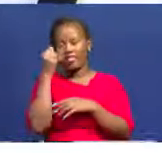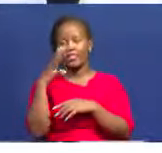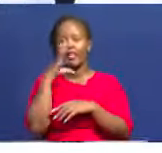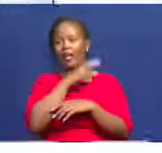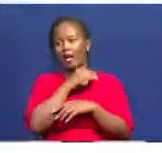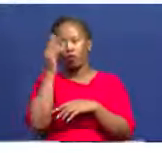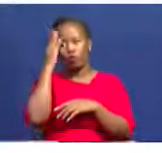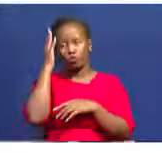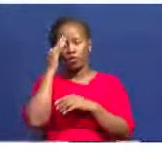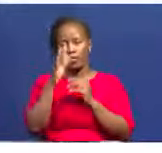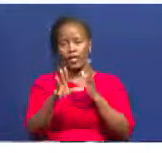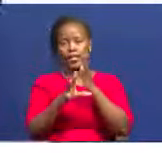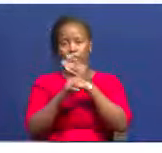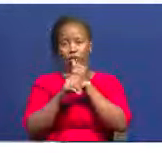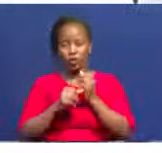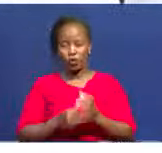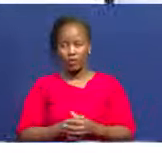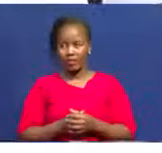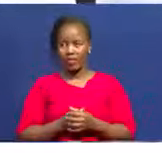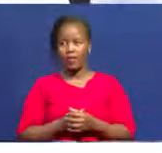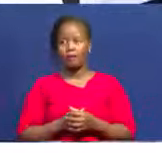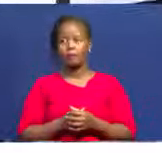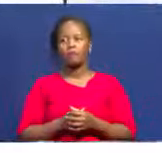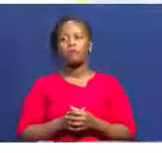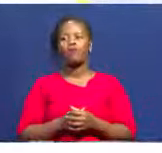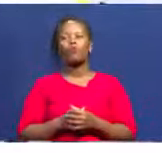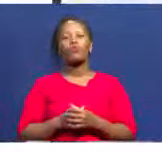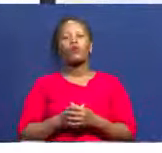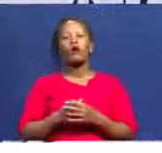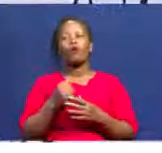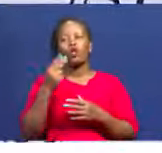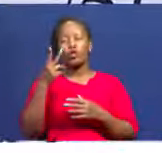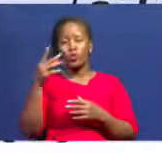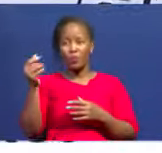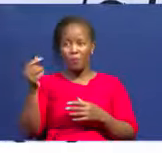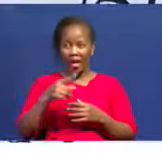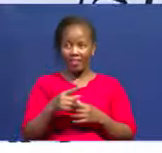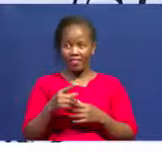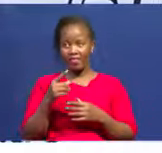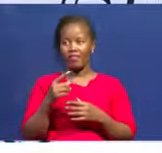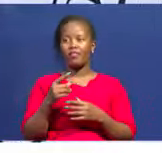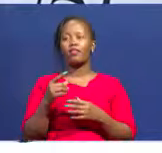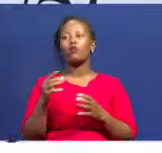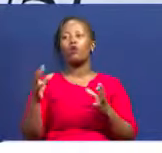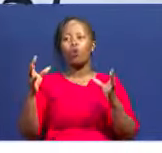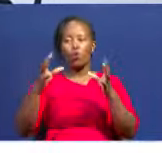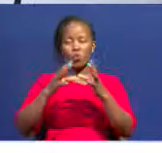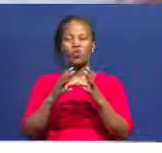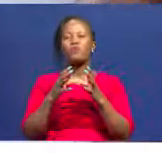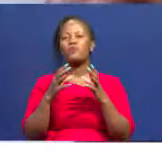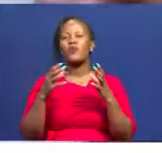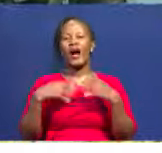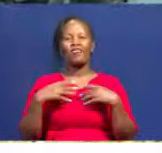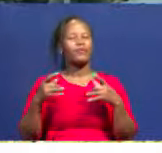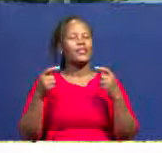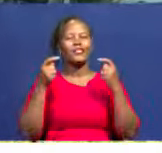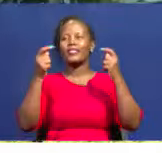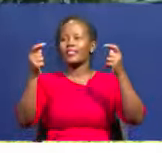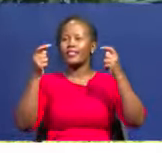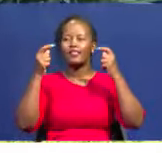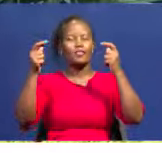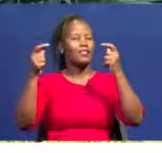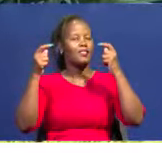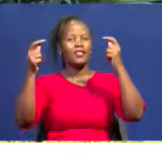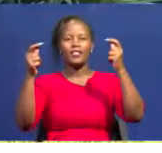Wizara ya afya. Kwa siku ya 50 mfululizo, maafisa wa kimatibabu na maabara waliandamana hadi kwenye makao makuu ya wizara ya